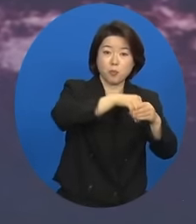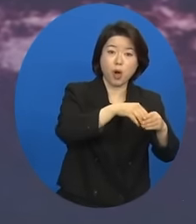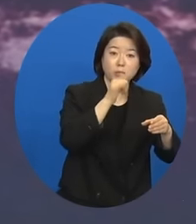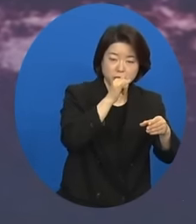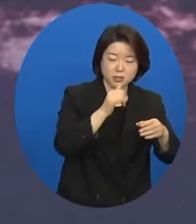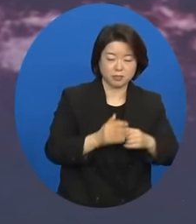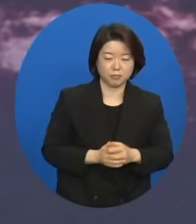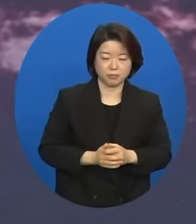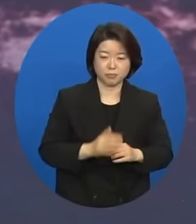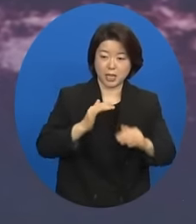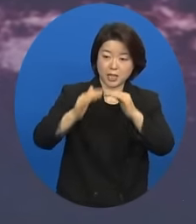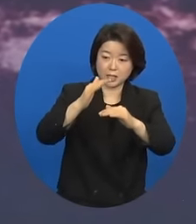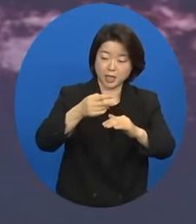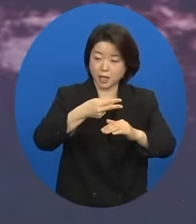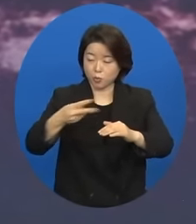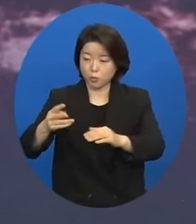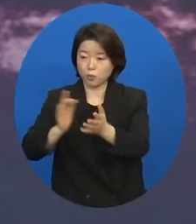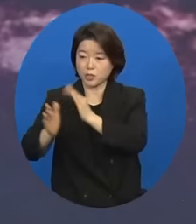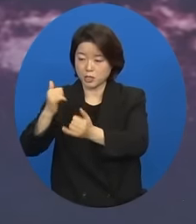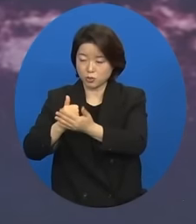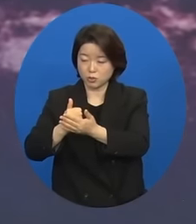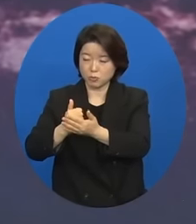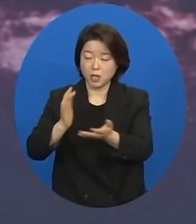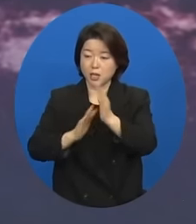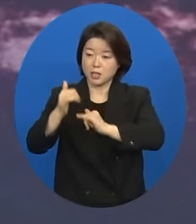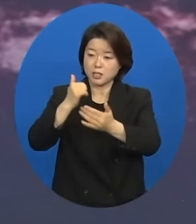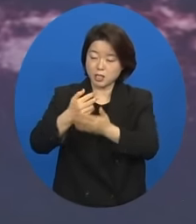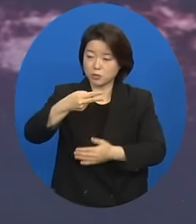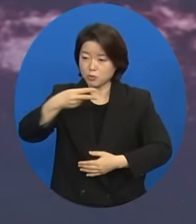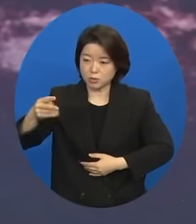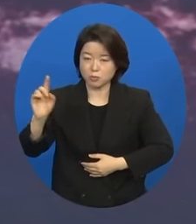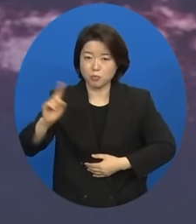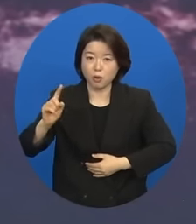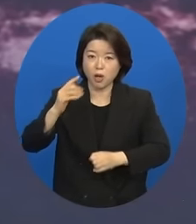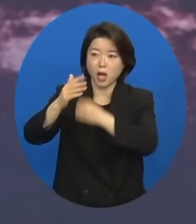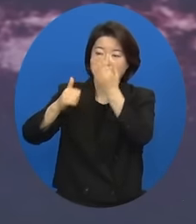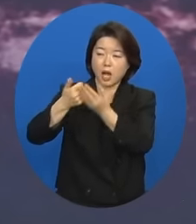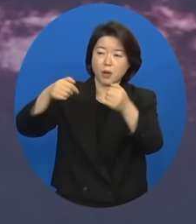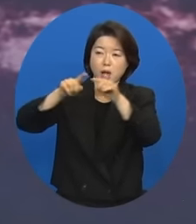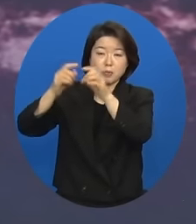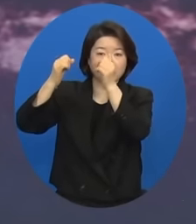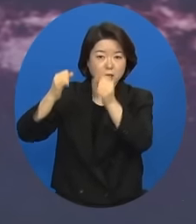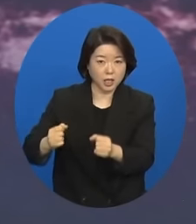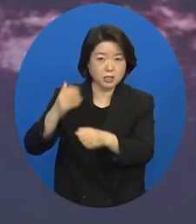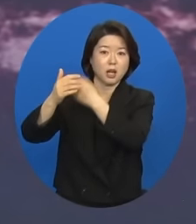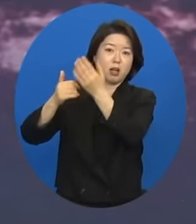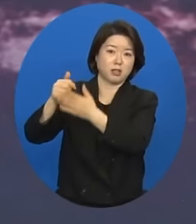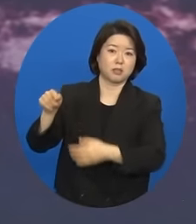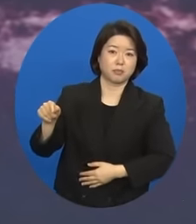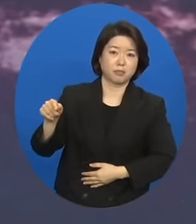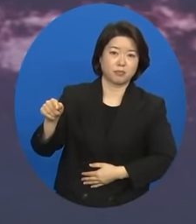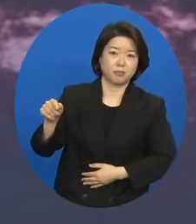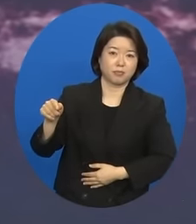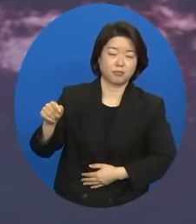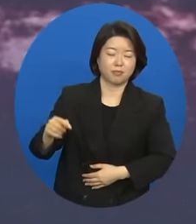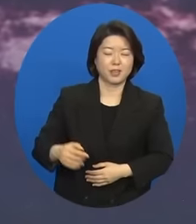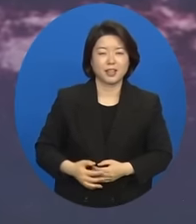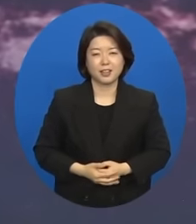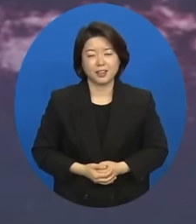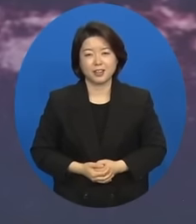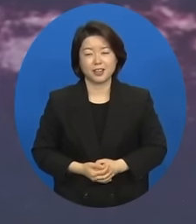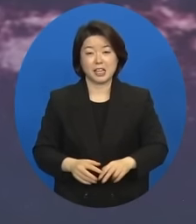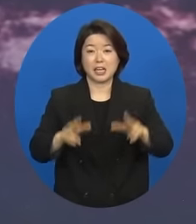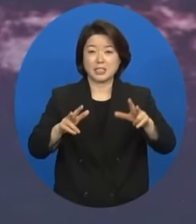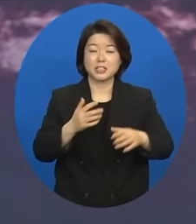계단은 예수님인 예수님의 이름은 임마누엘 임마누엘의 뜻은 우리와 함께하신 하나님 그 지금